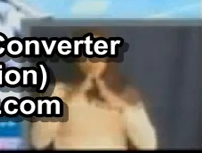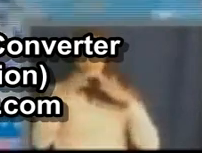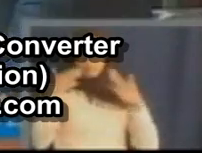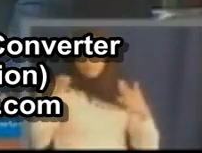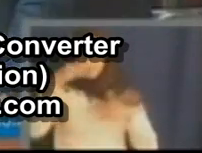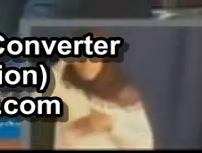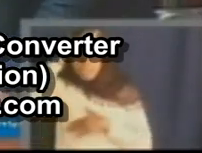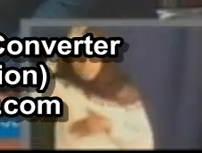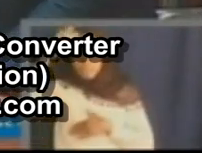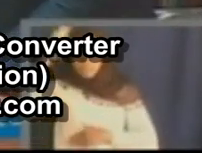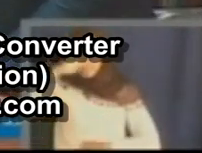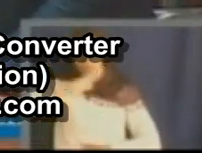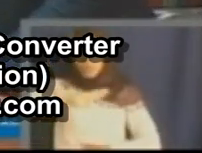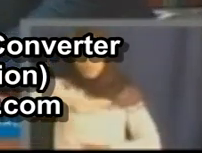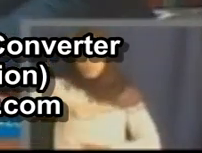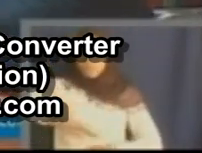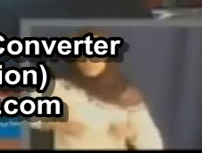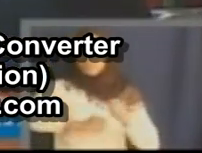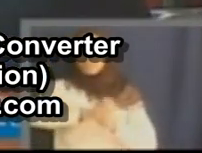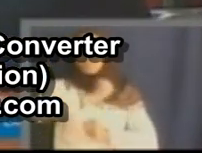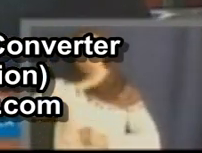Nadhani walioridhia wameshinda.